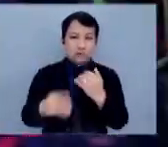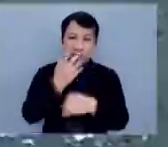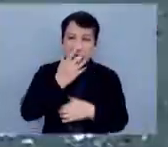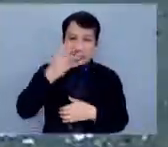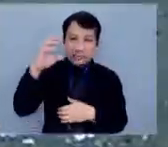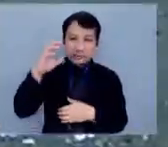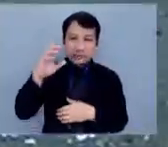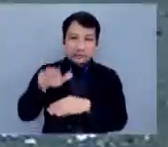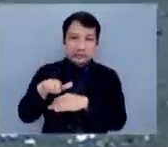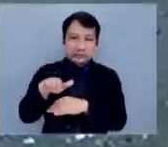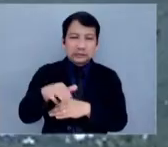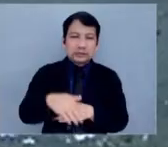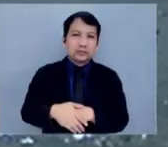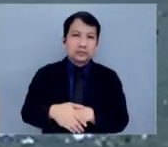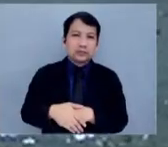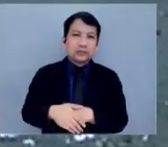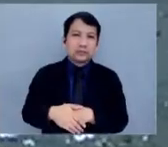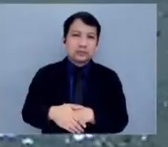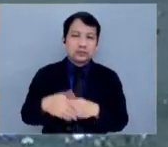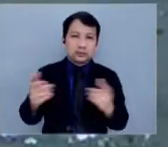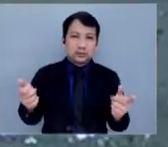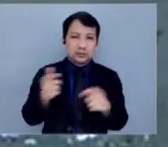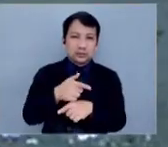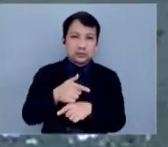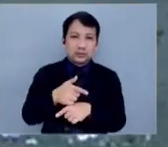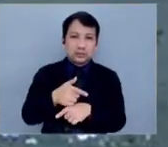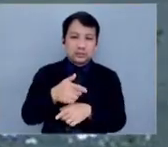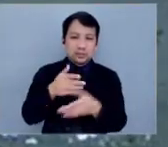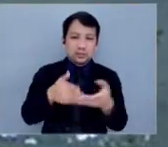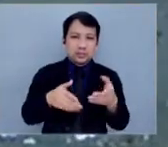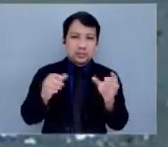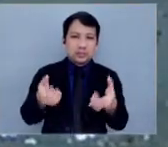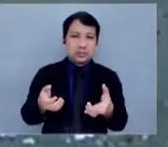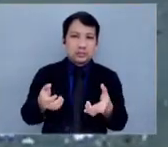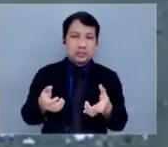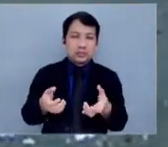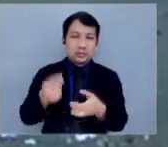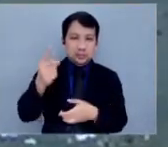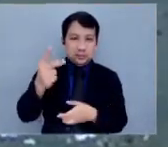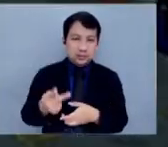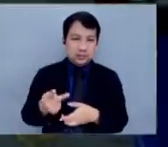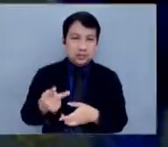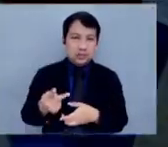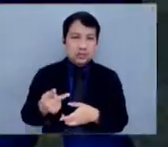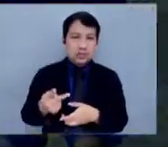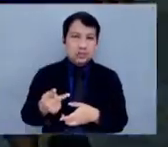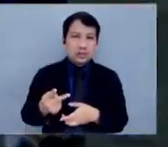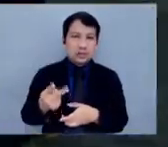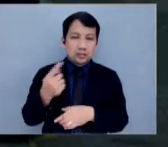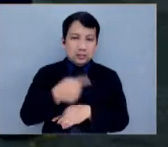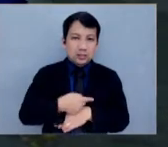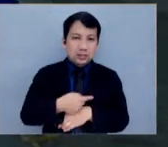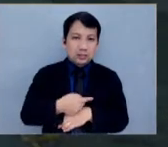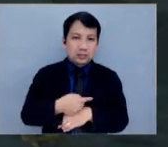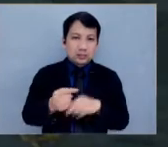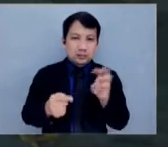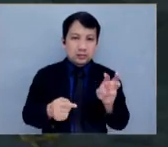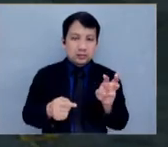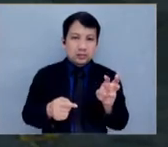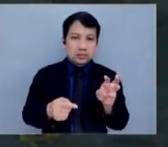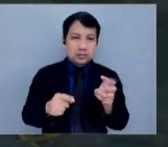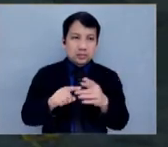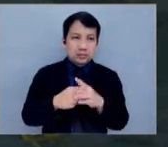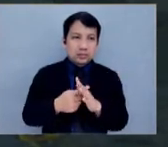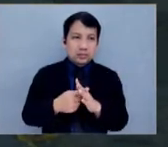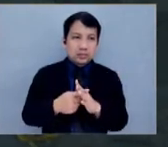hapon. Magsasalita ng pang-umaga at panghapon na klase sa half-day na face-to-face classes. Alas 6 ng umaga ang simula ng klase